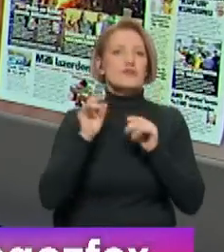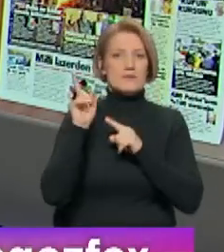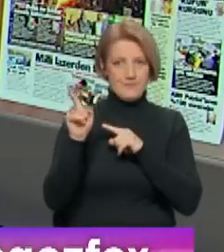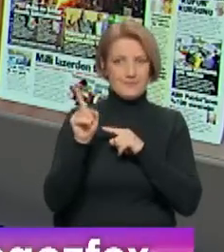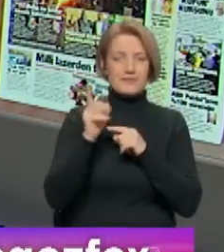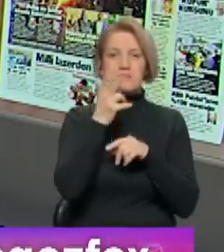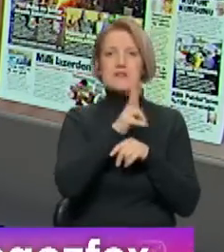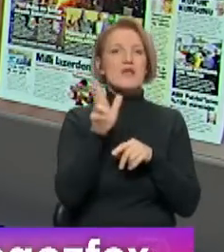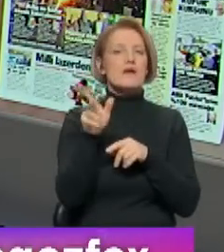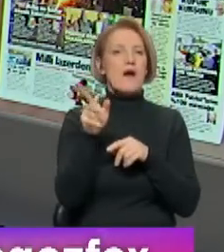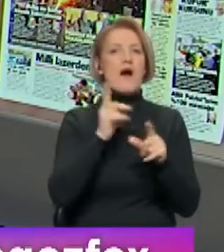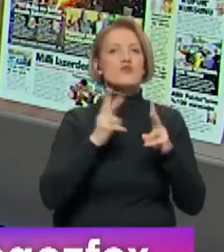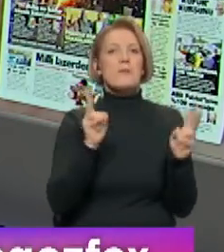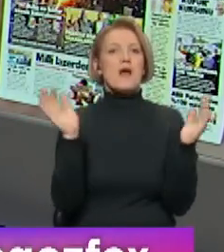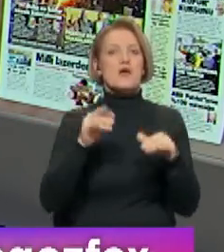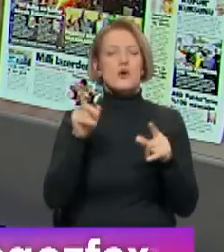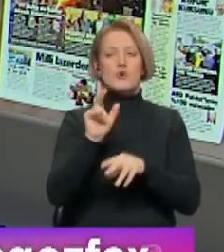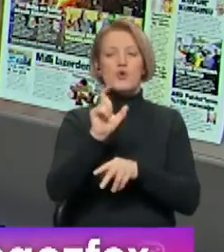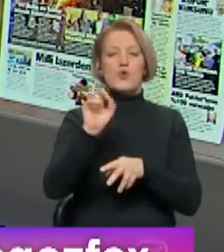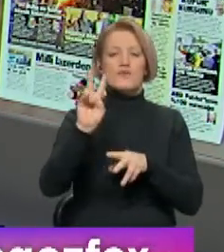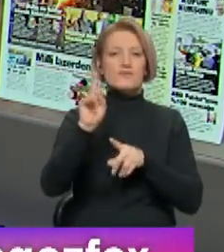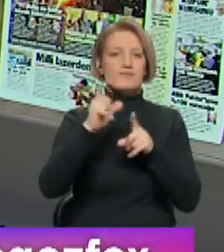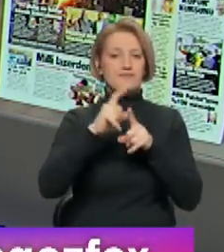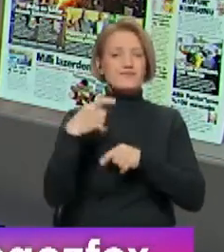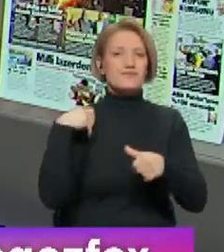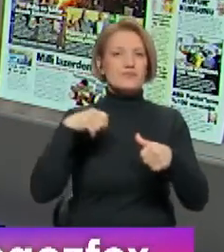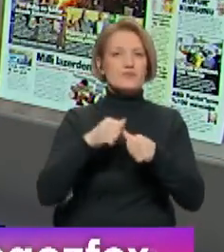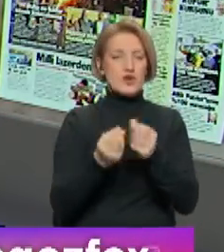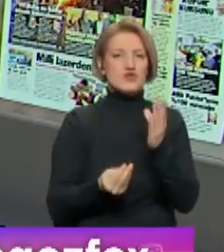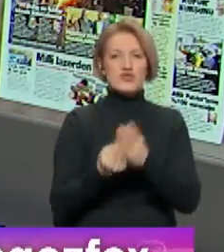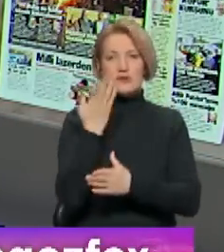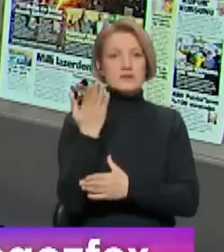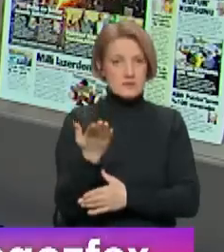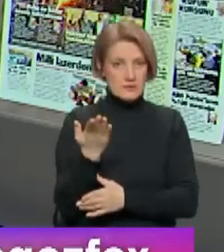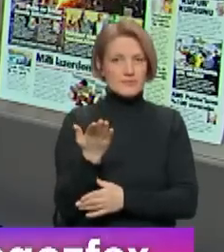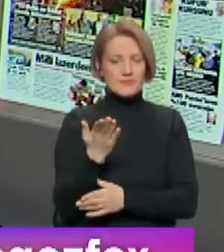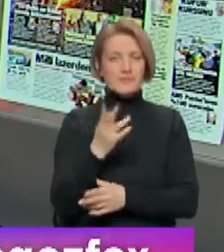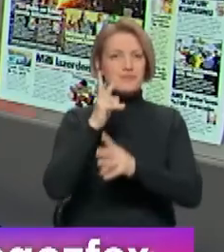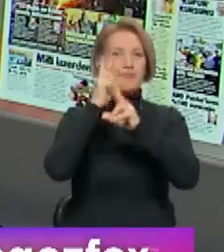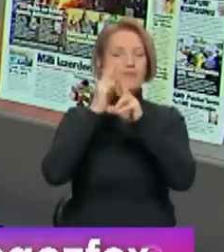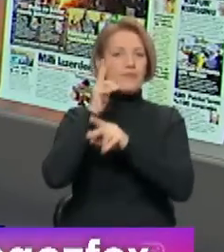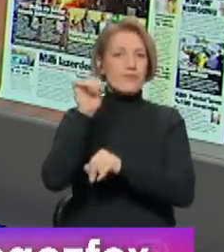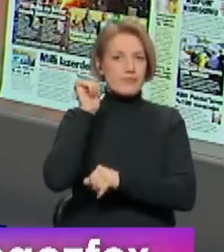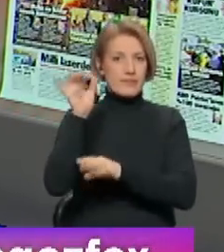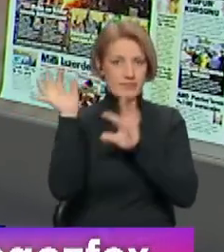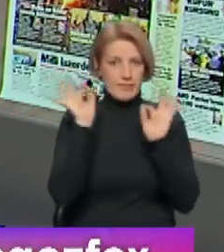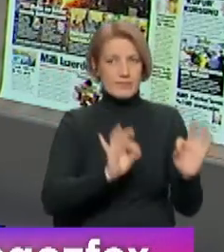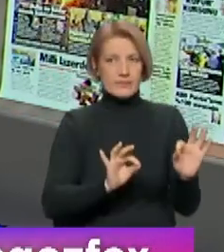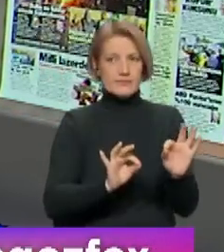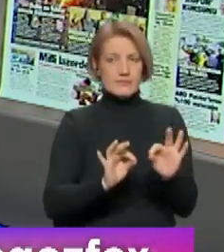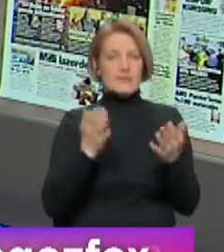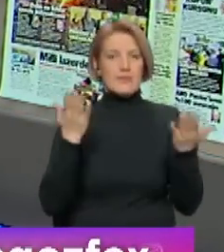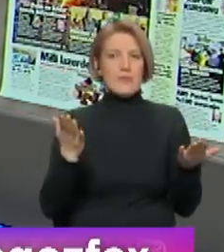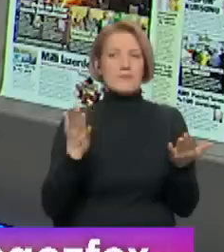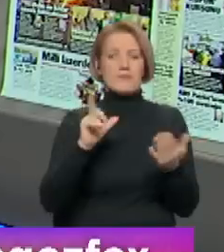de benzer açıklamalar geliyor orada coit vakalarının yeniden patladığına tanıklık ediyoruz kabus geri mi dönüyor artık